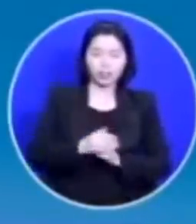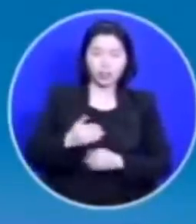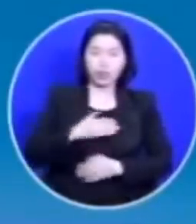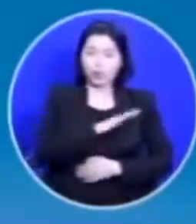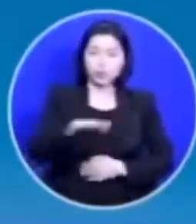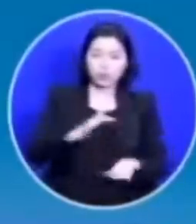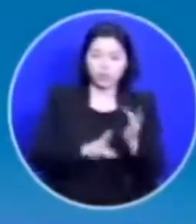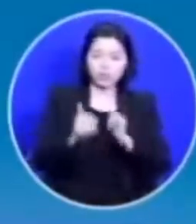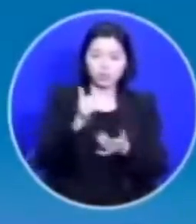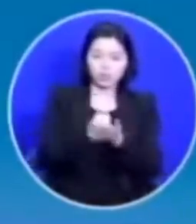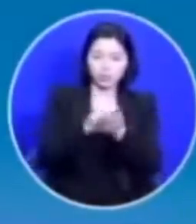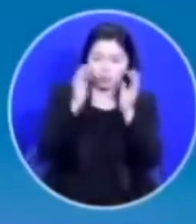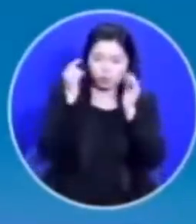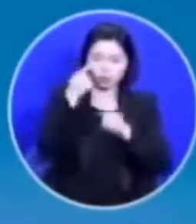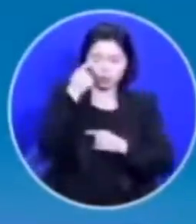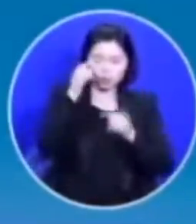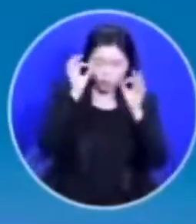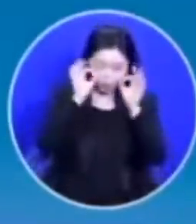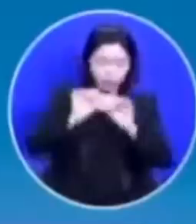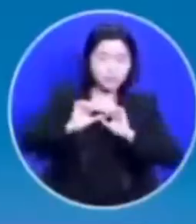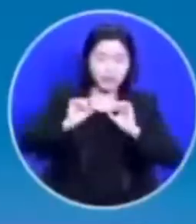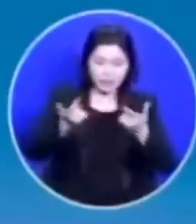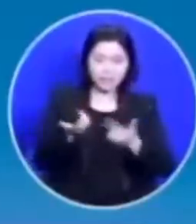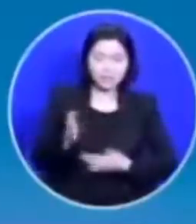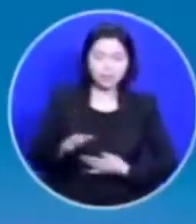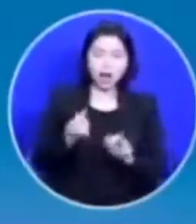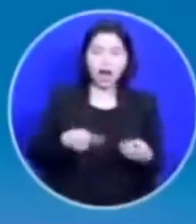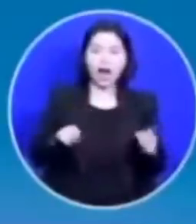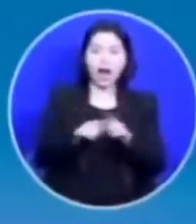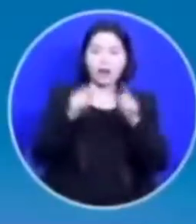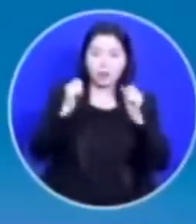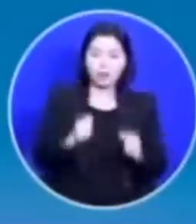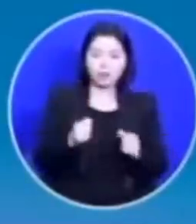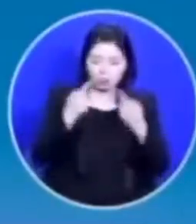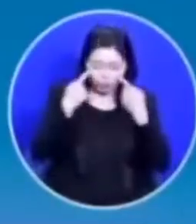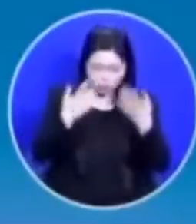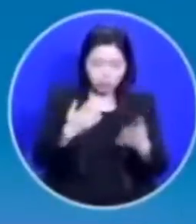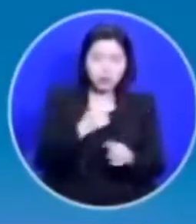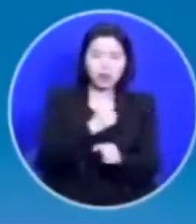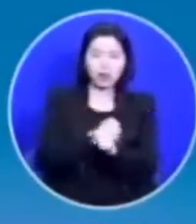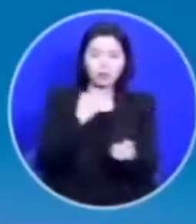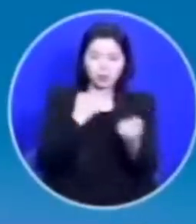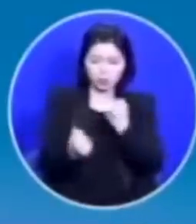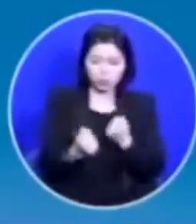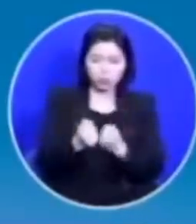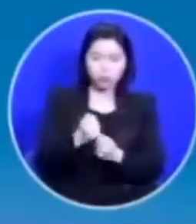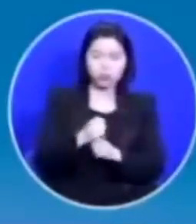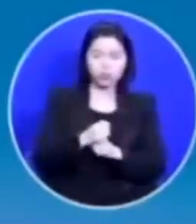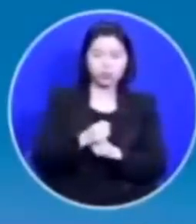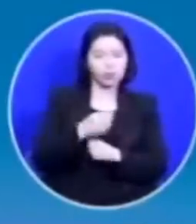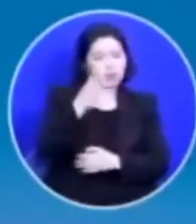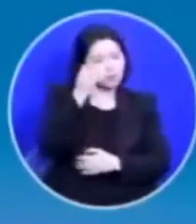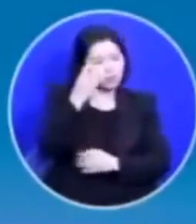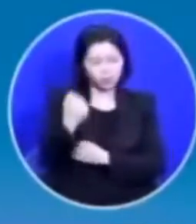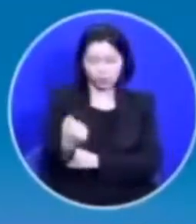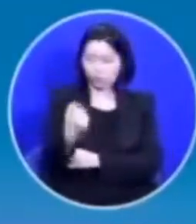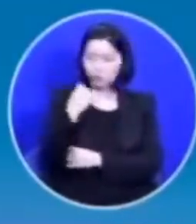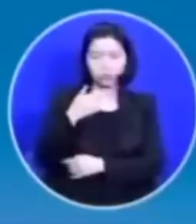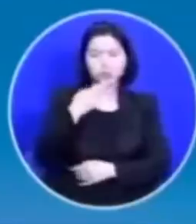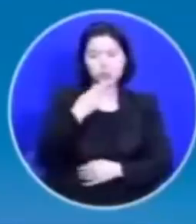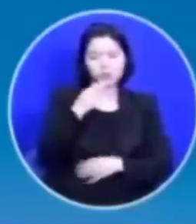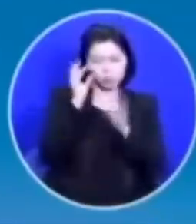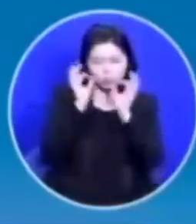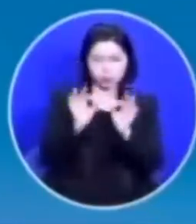우리 예수님이 우리 눈에 보이지 않지만 우리와 함께 계신 게 너무나 분명한데도 우리는 이상하게 힘이 없어 보였습니다